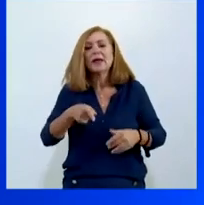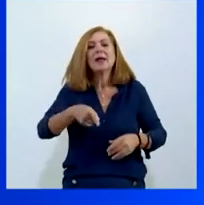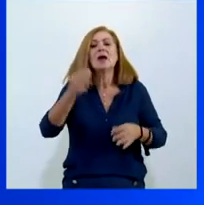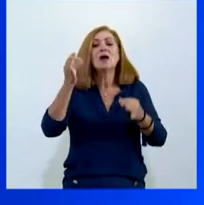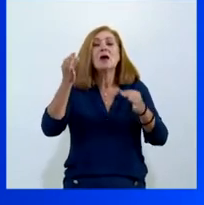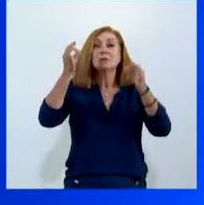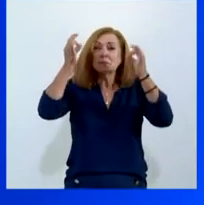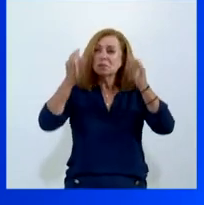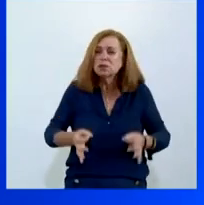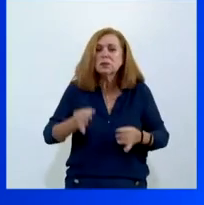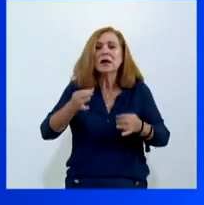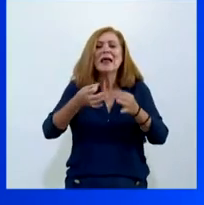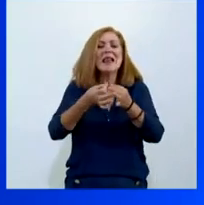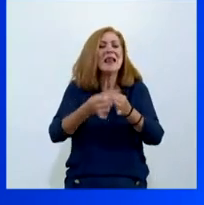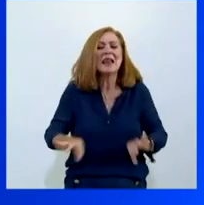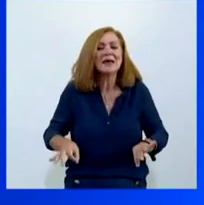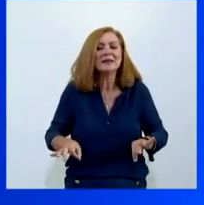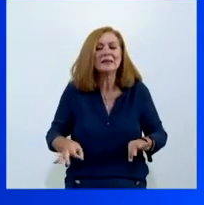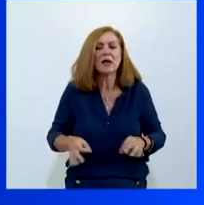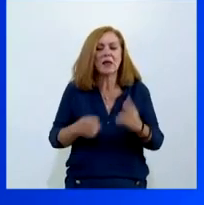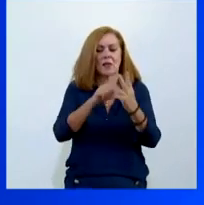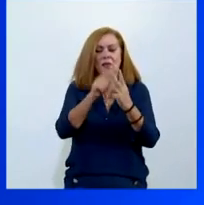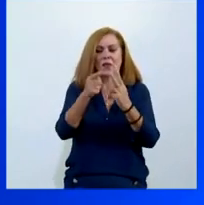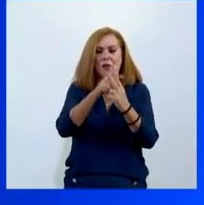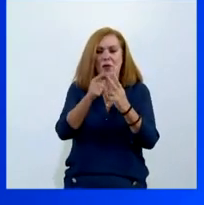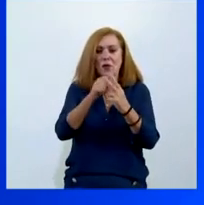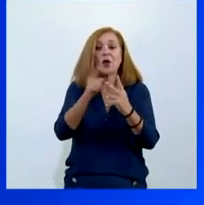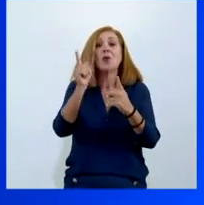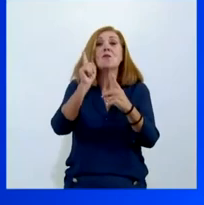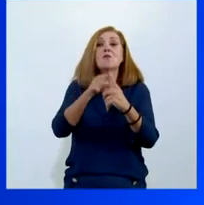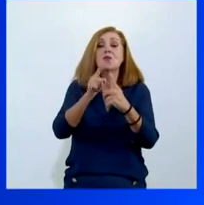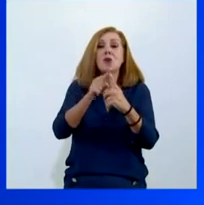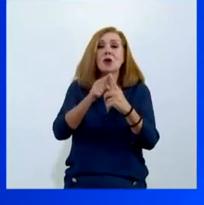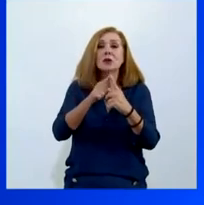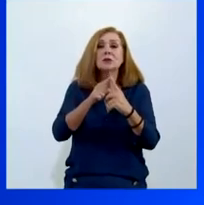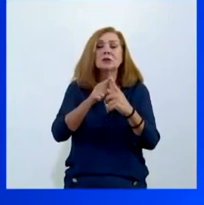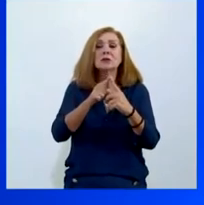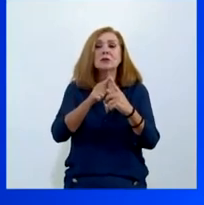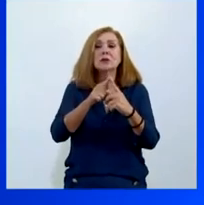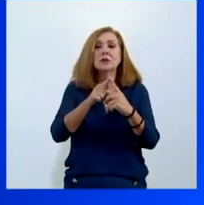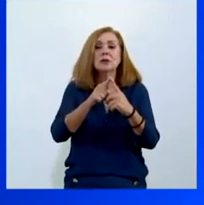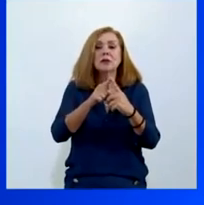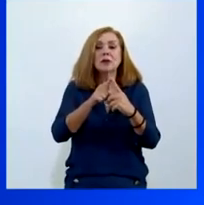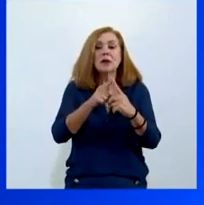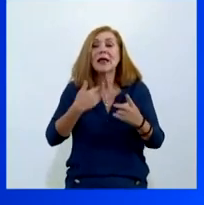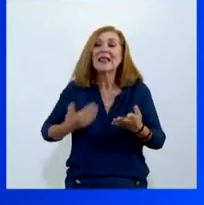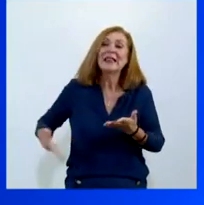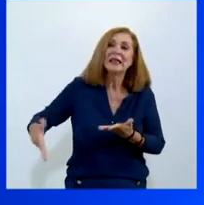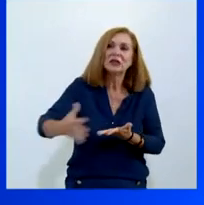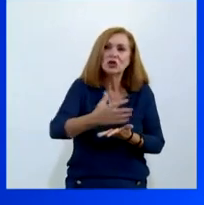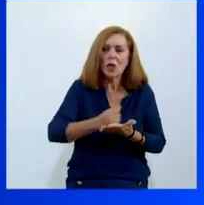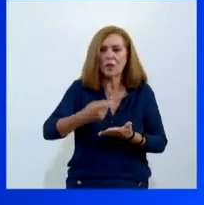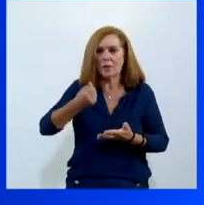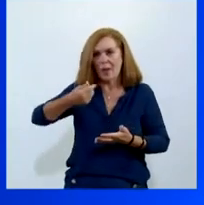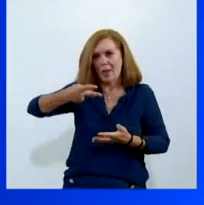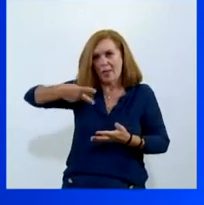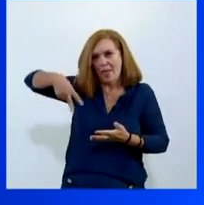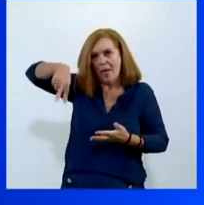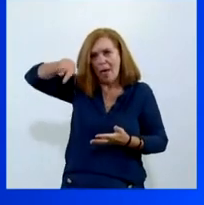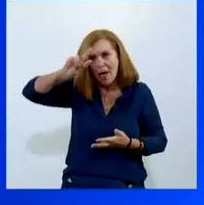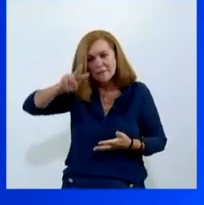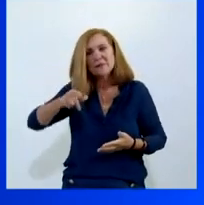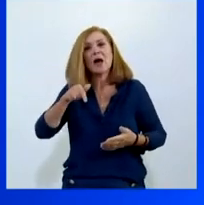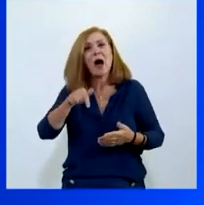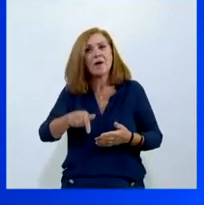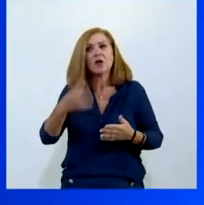πρόβλημα της ακρίβειας στηρίζεται σε δύο πυλώνες. Η πρώτη είναι η σταθερή και μόνιμη αύξηση του διαθέσιμου εισοδήματος. Αυτό έγινε σε μεγάλο βαθμό